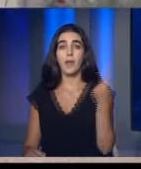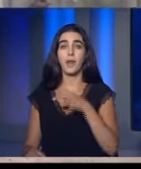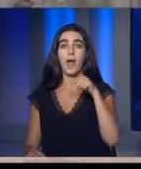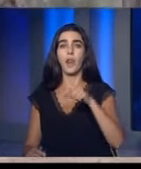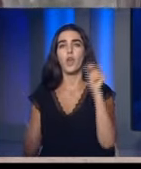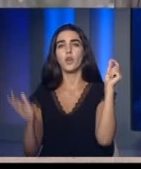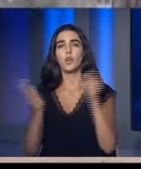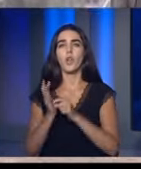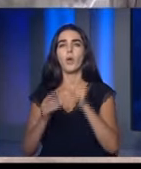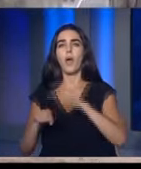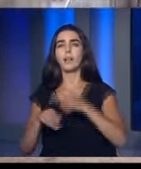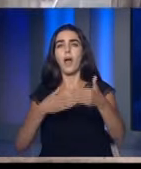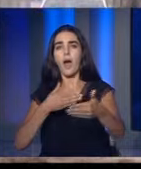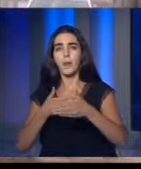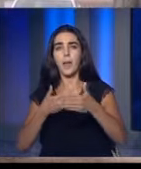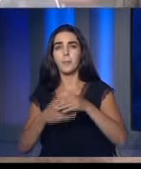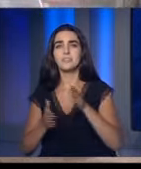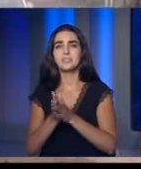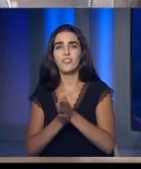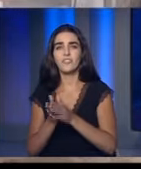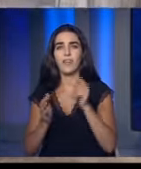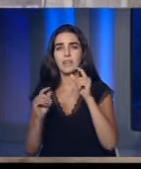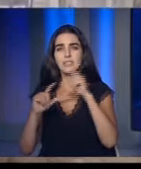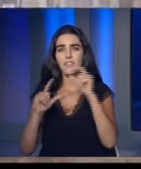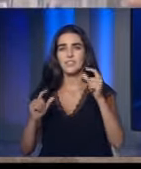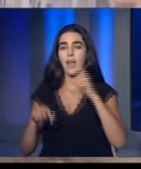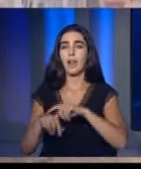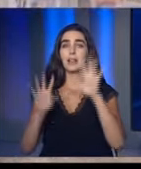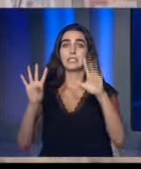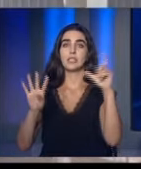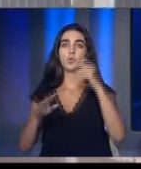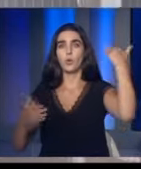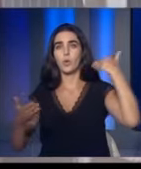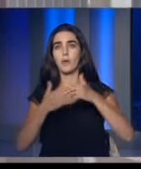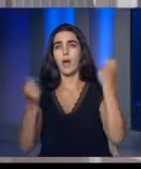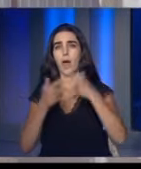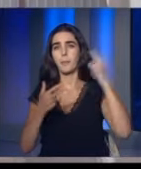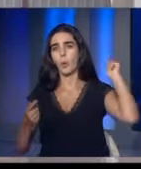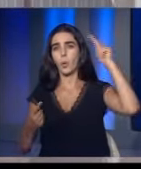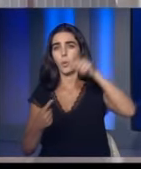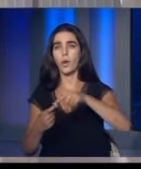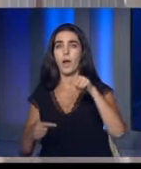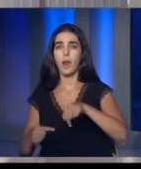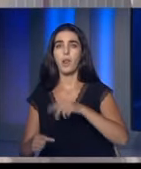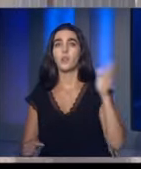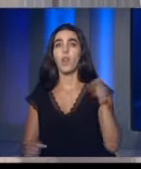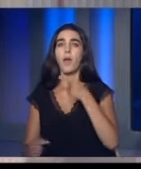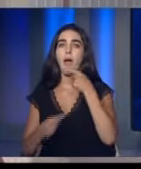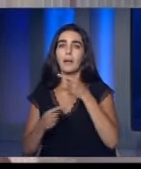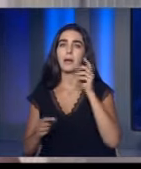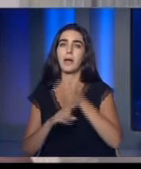الحرب الإسرائيلي جادي أيزنكوت يقول: نحن في نقطة تعتبر الأقرب إلى صفقة تبادل